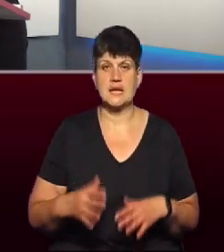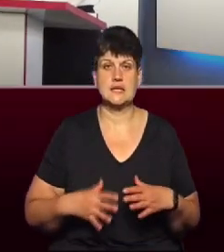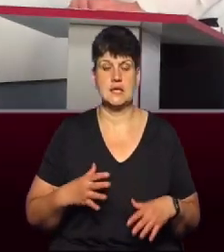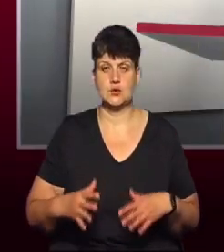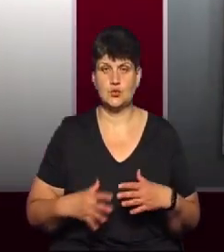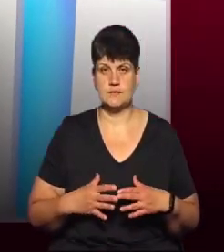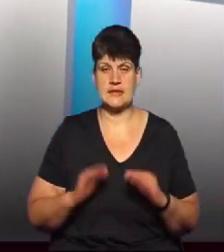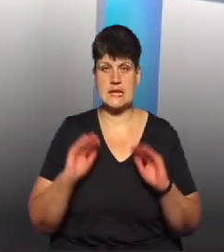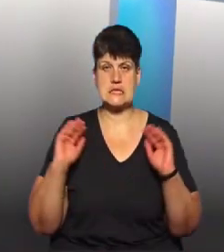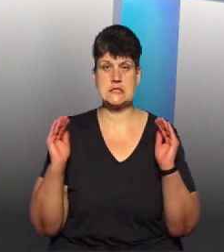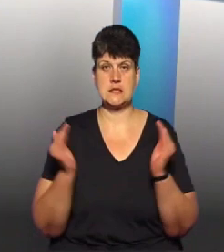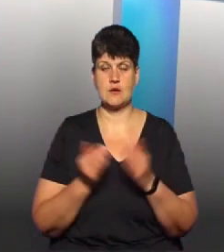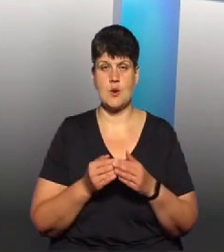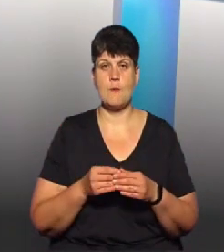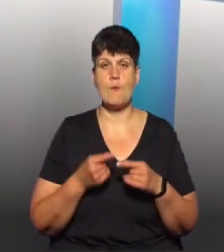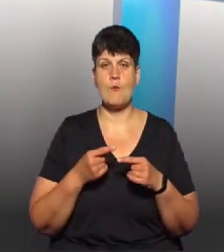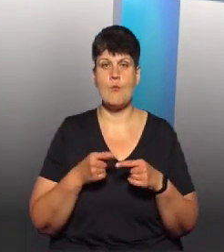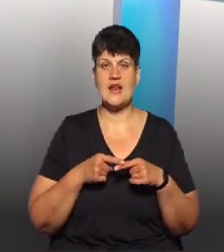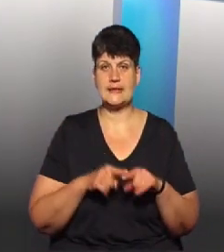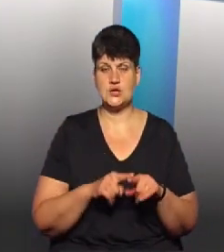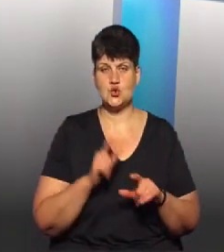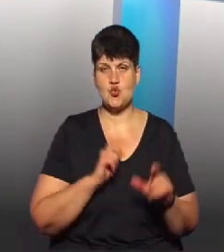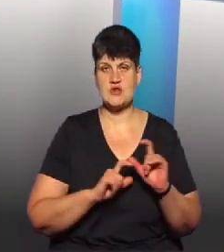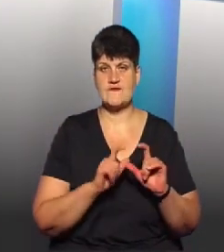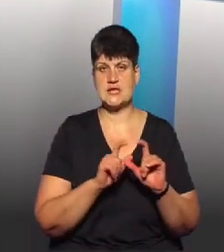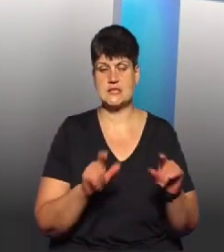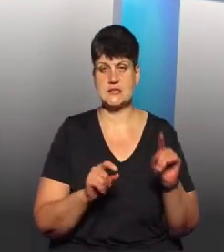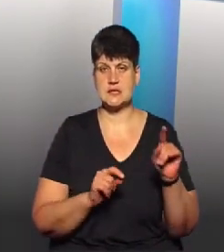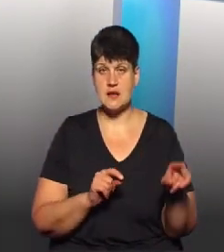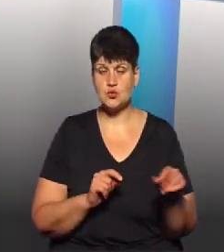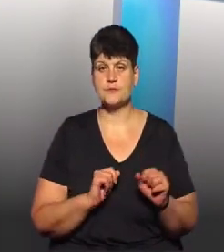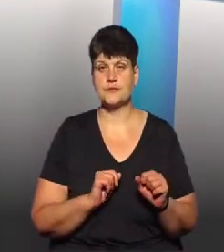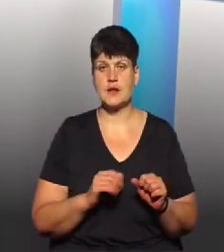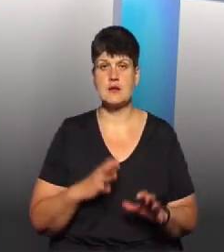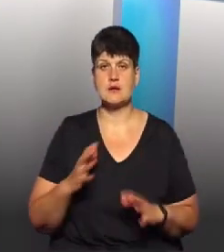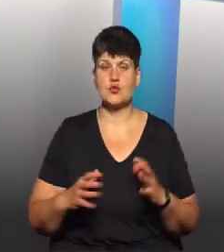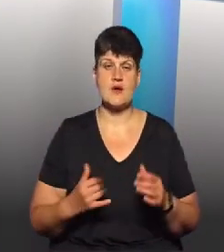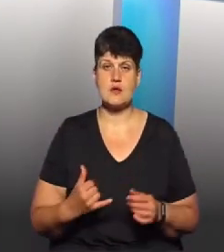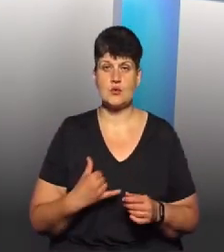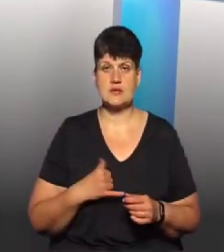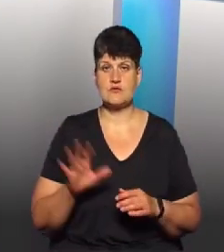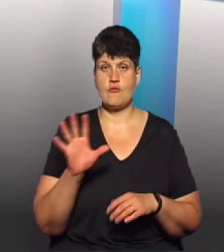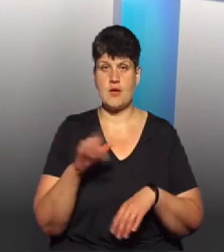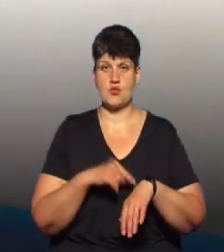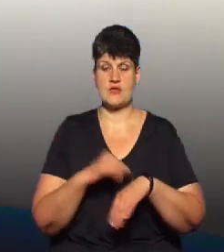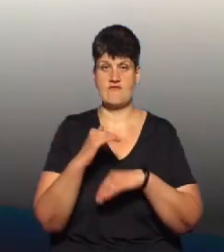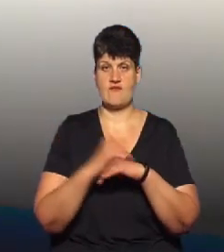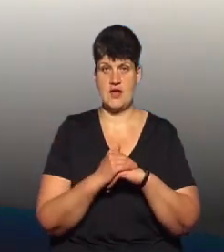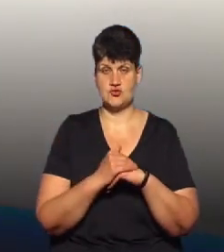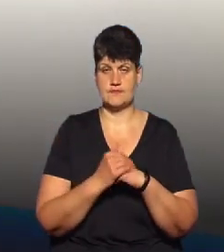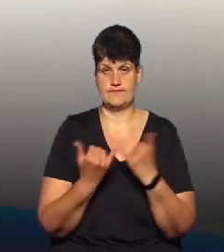стадіоні політехнічного університету. Тренування у нас на 5-ту годину вечора на даний момент.